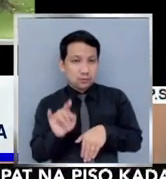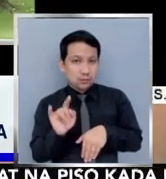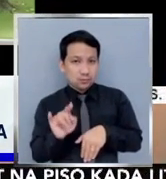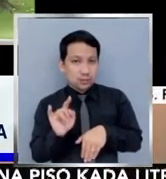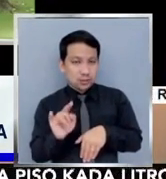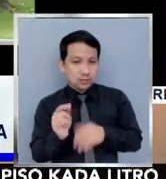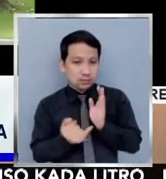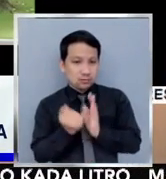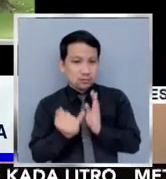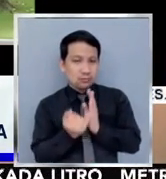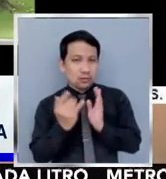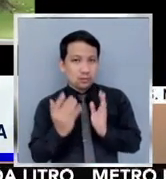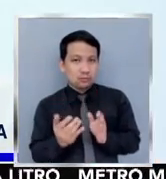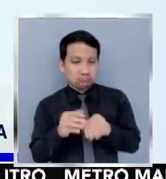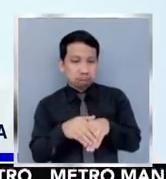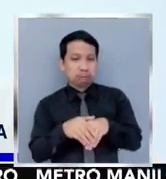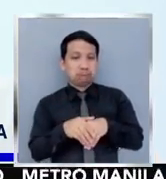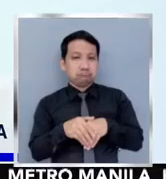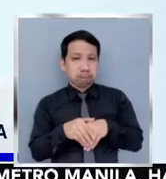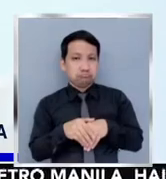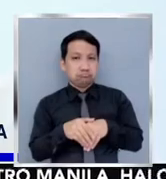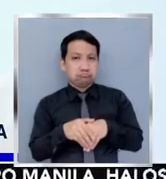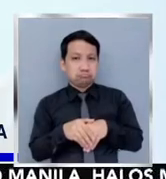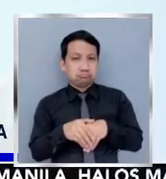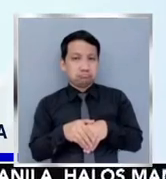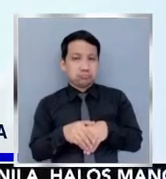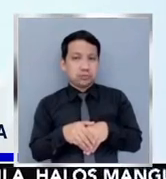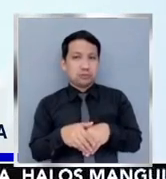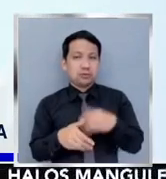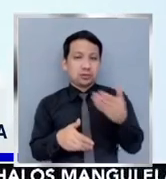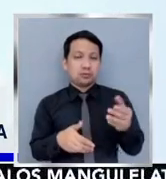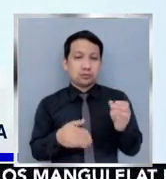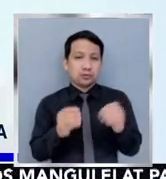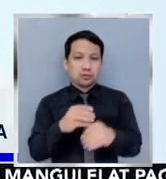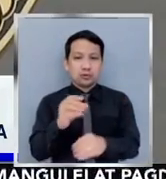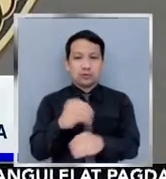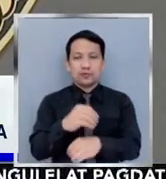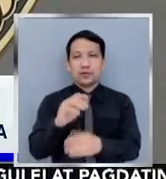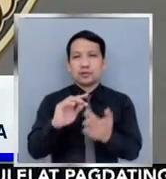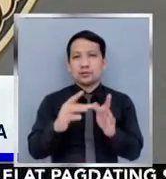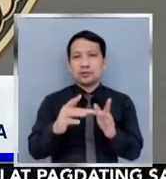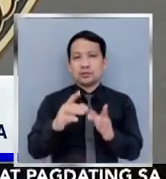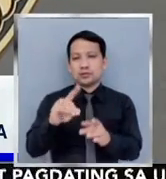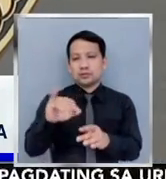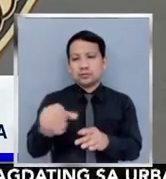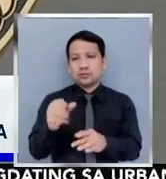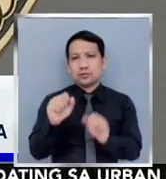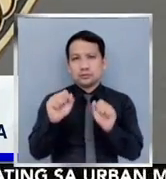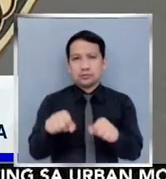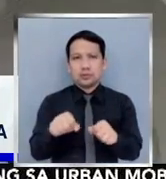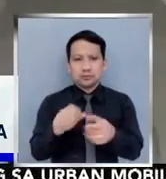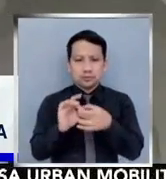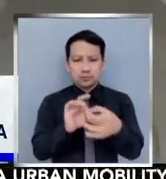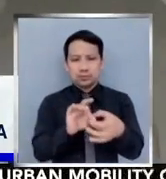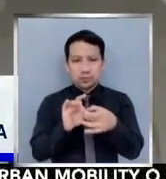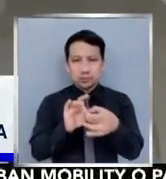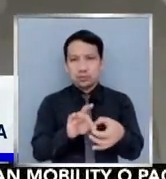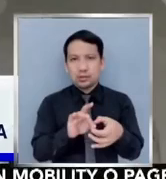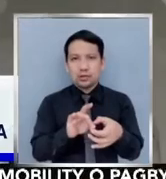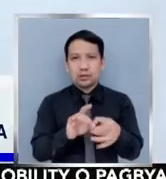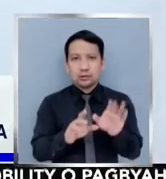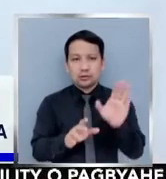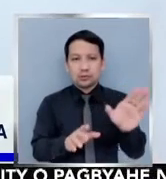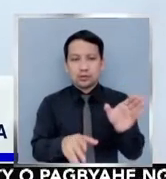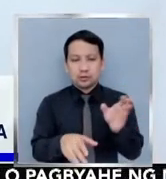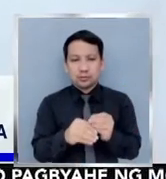mamamahayag at ilang mga tao on social media. Ayon naman sa Office of Cybercrime ng Department of Justice, nakikipagtulungan naman sa mga otoridad ang pamunuan ng